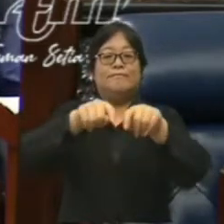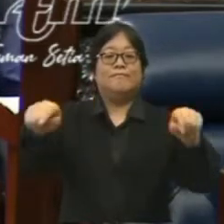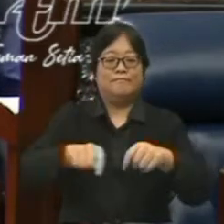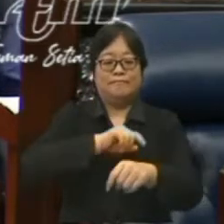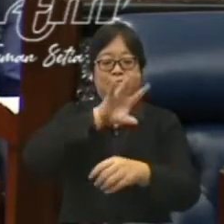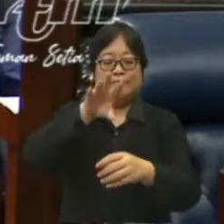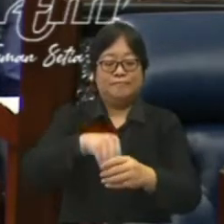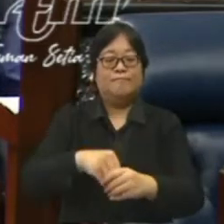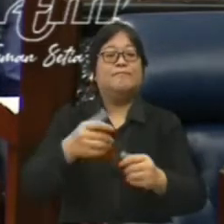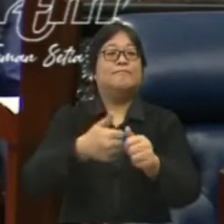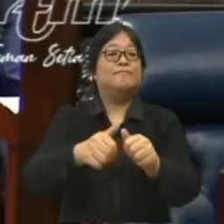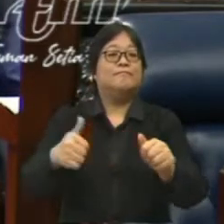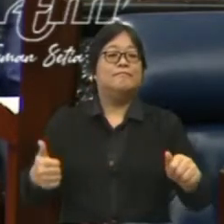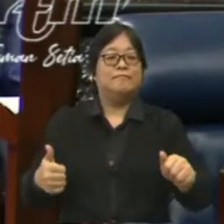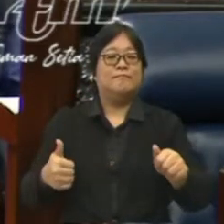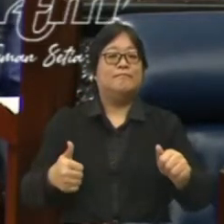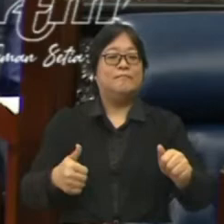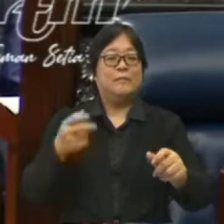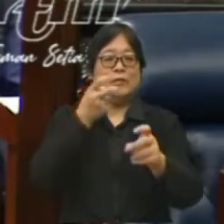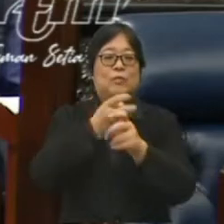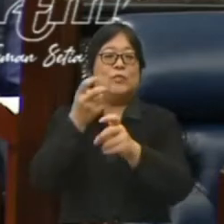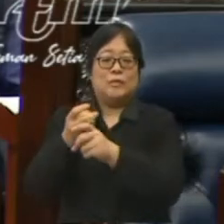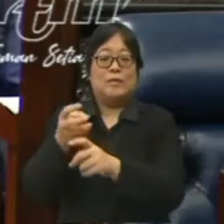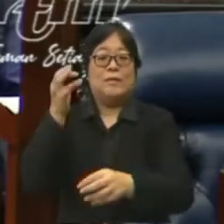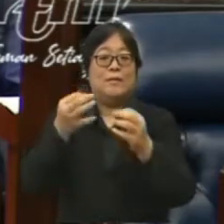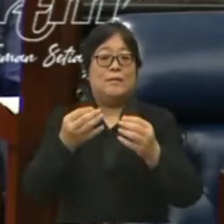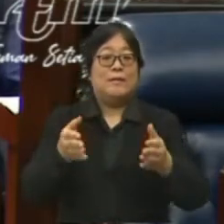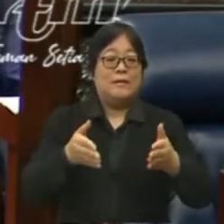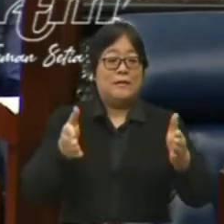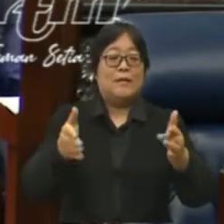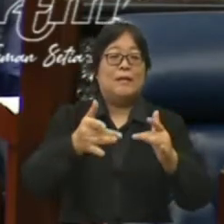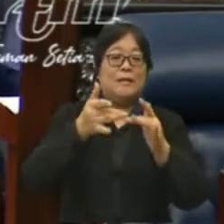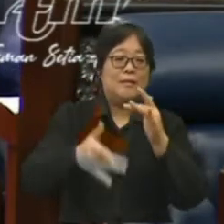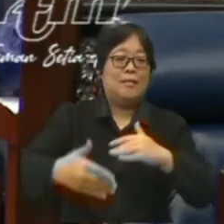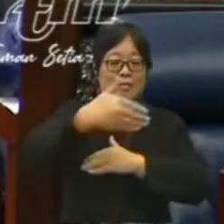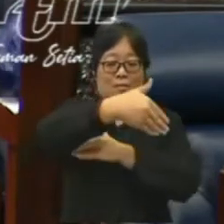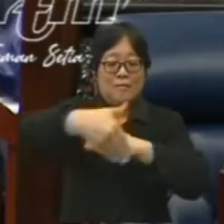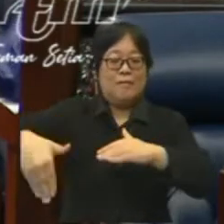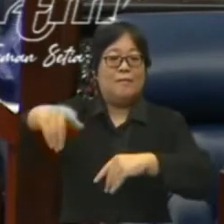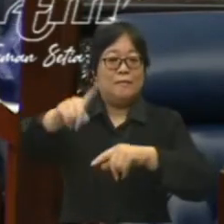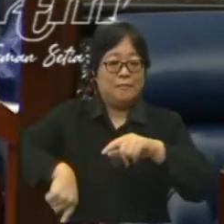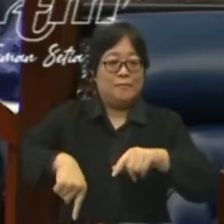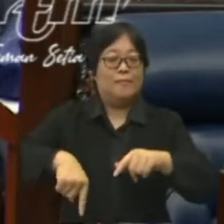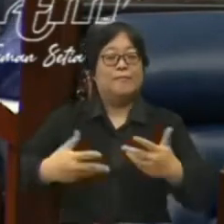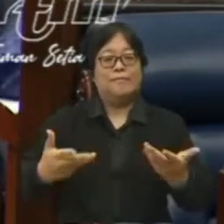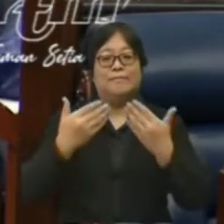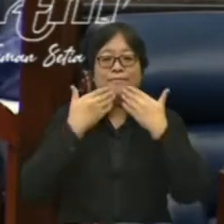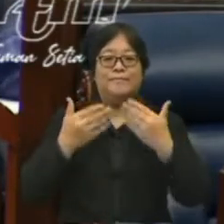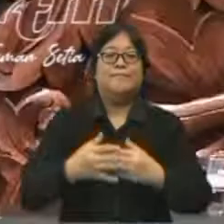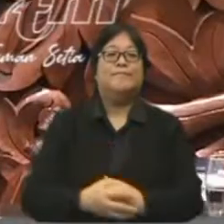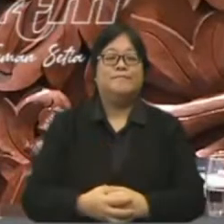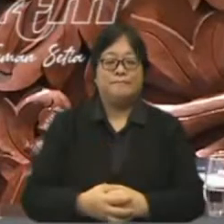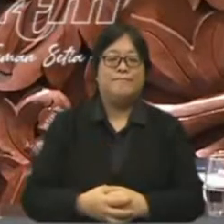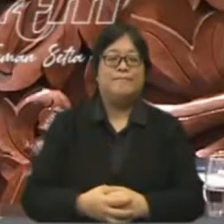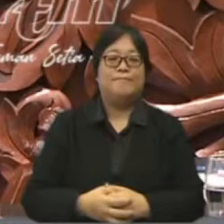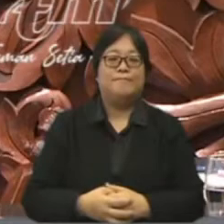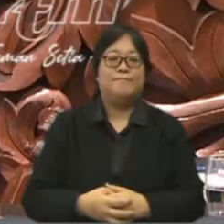terlibat bagi mengelakkan keadaan lebih sukar sekiranya Jalan terputus dan sebagainya sekian terima kasih